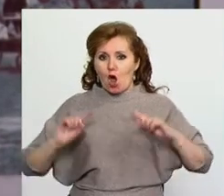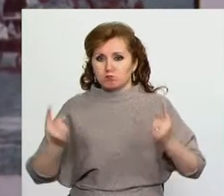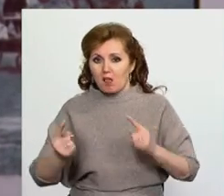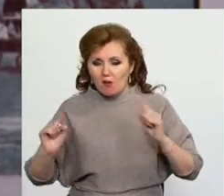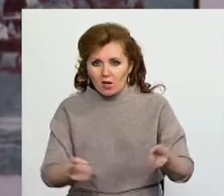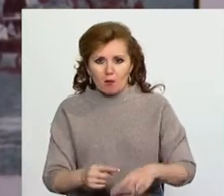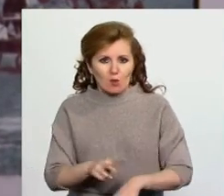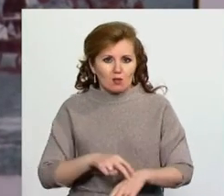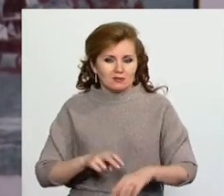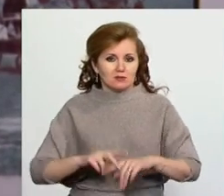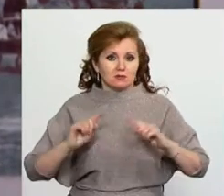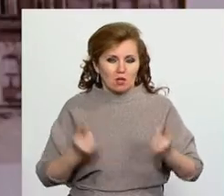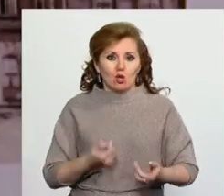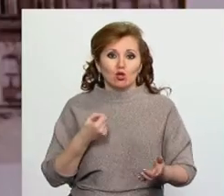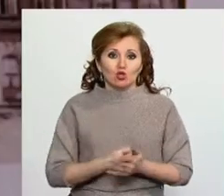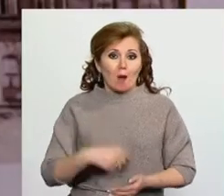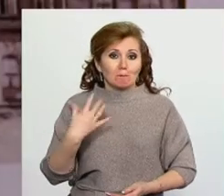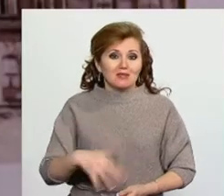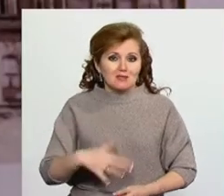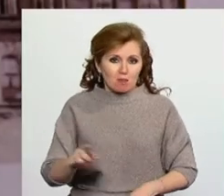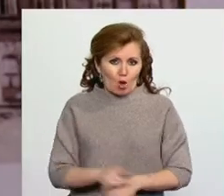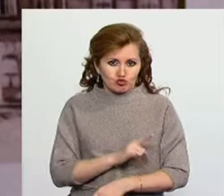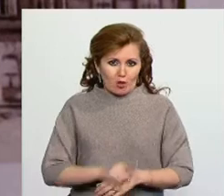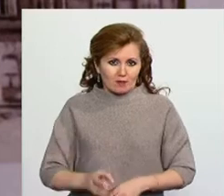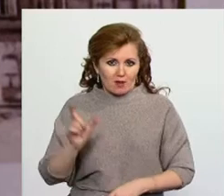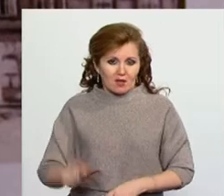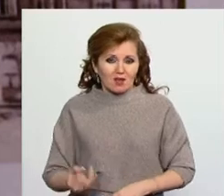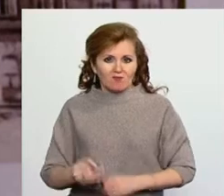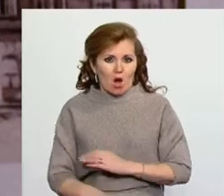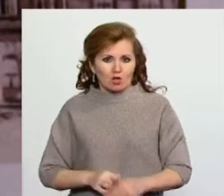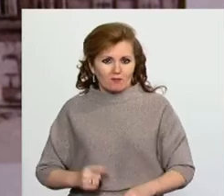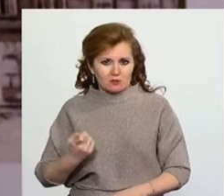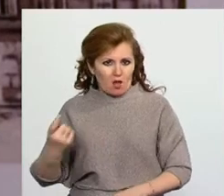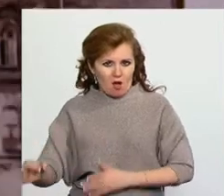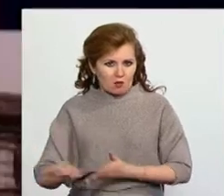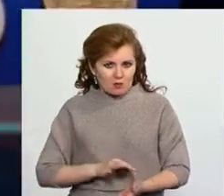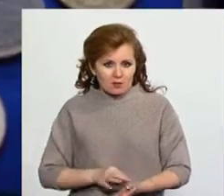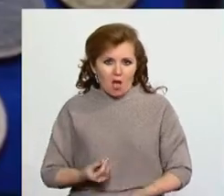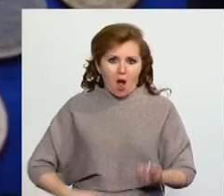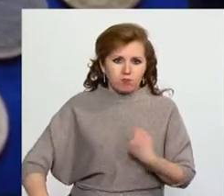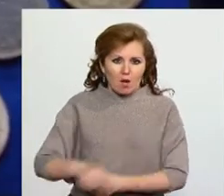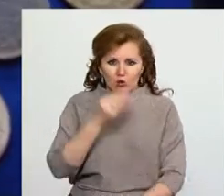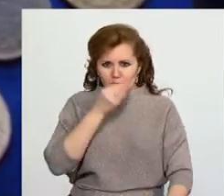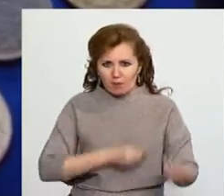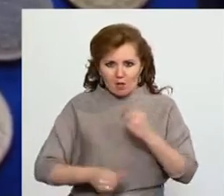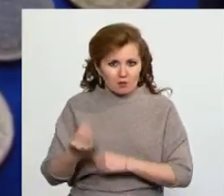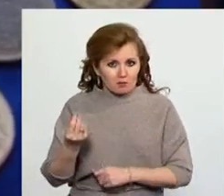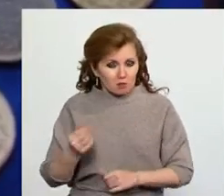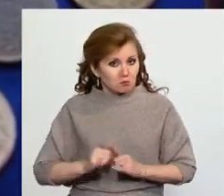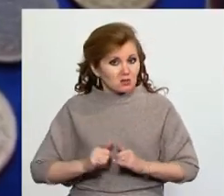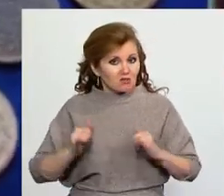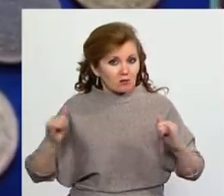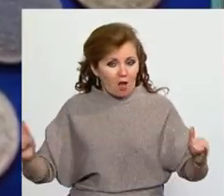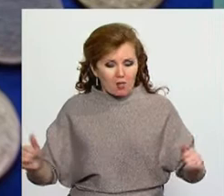полицейские задерживали до полусотни мошенников и воров за раз. И оборот поддельных денег в купеческом городе процветал.